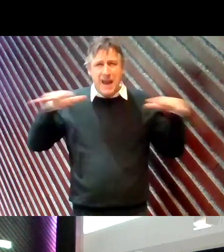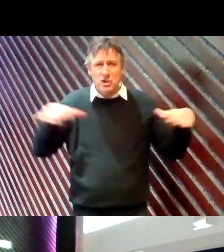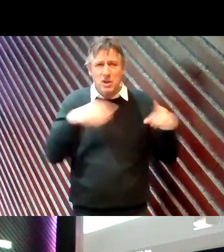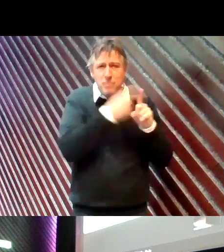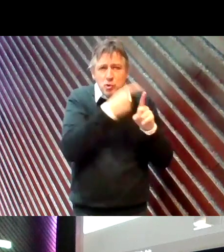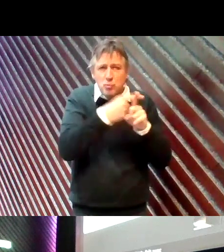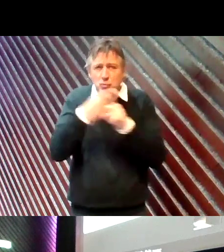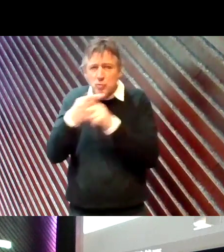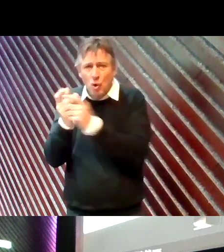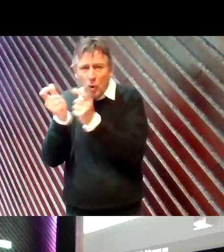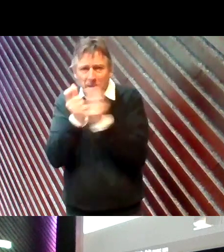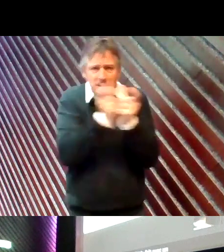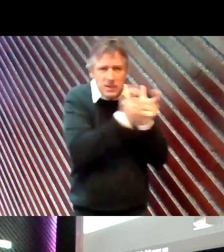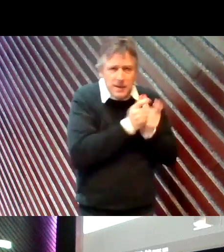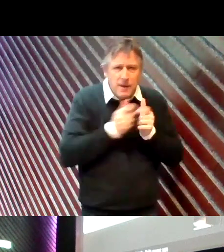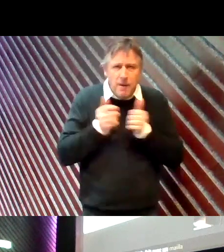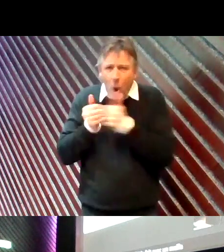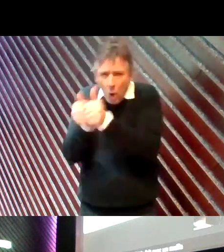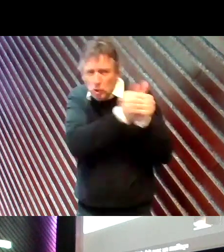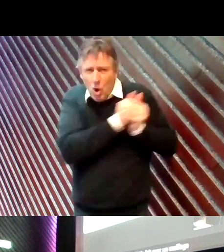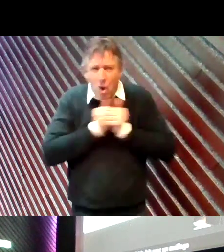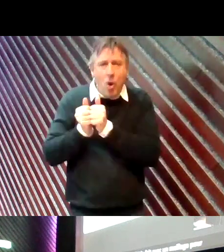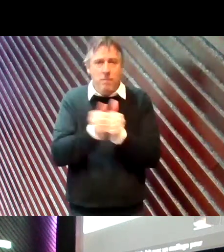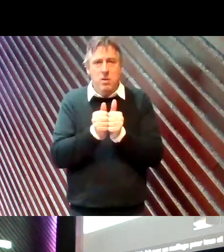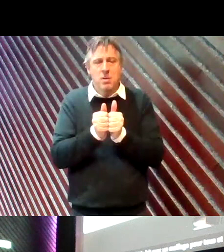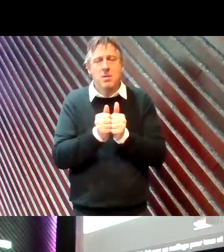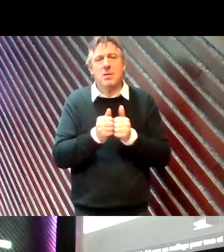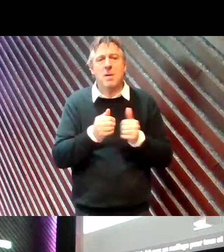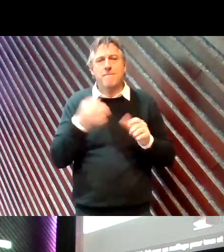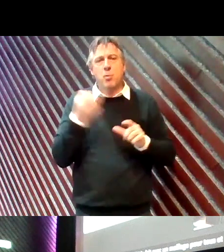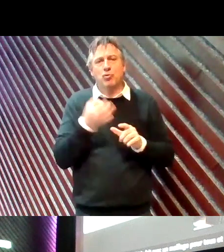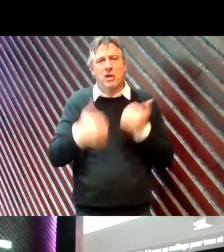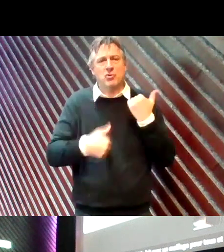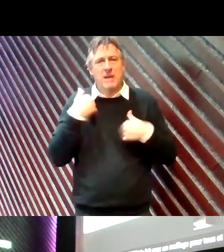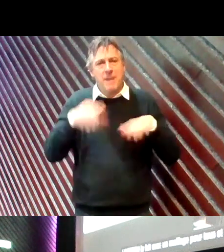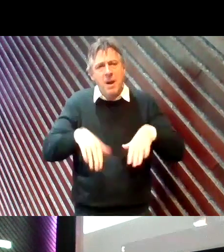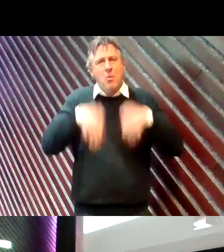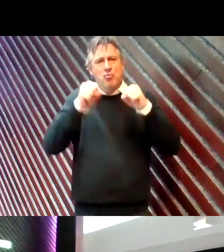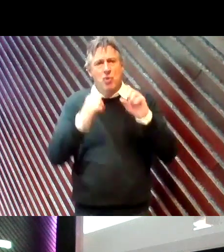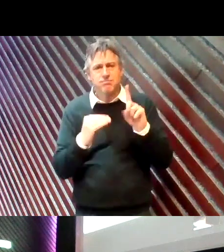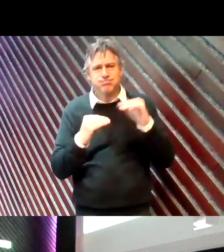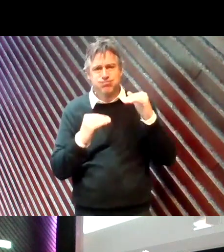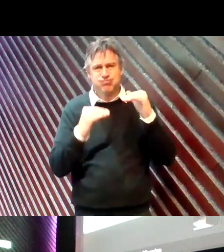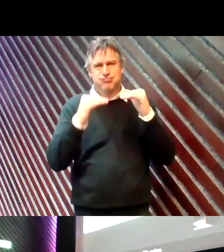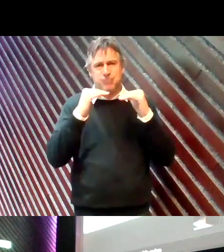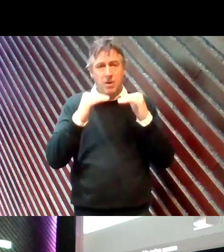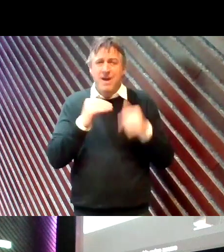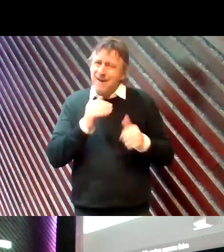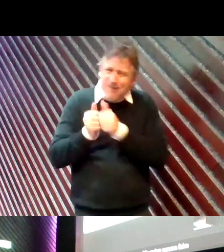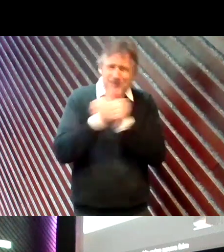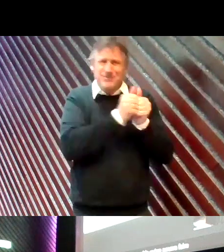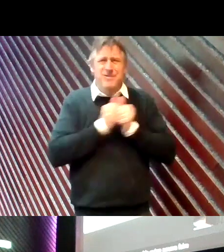C'est ensemble qu'on pourra faire évoluer le taux d'emploi des personnes en situation de handicap, c'est ensemble qu va pouvoir révéler les